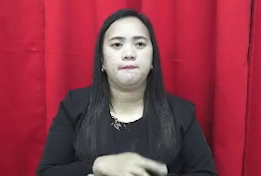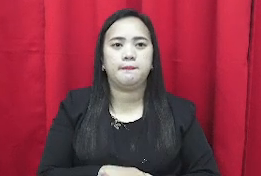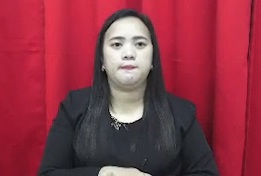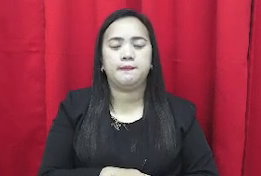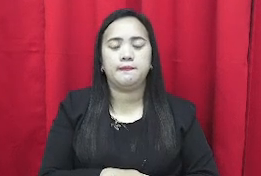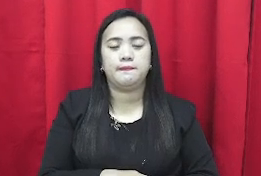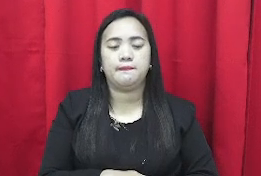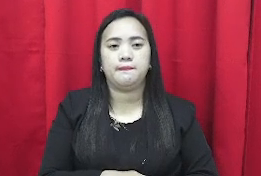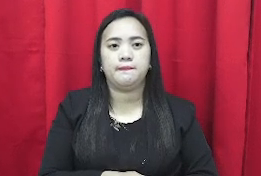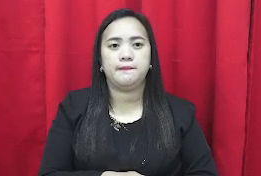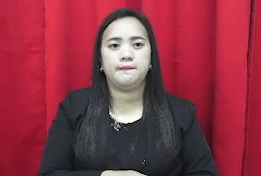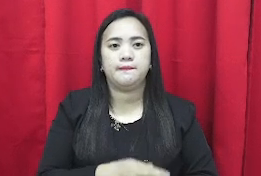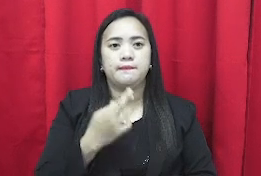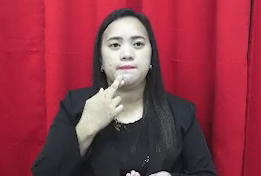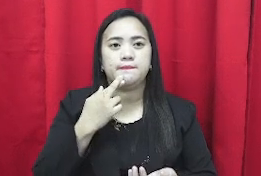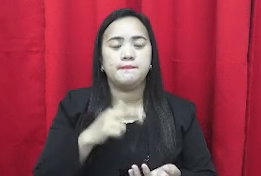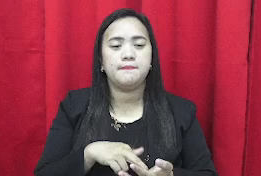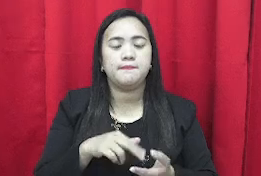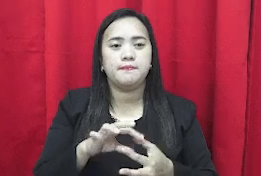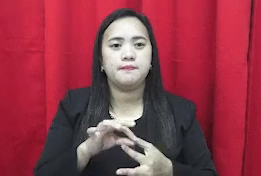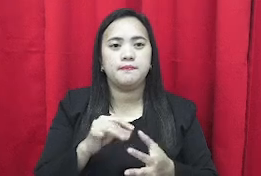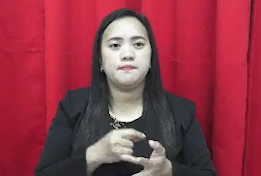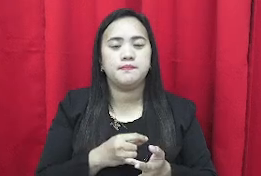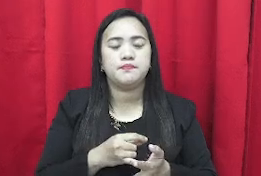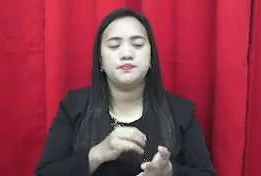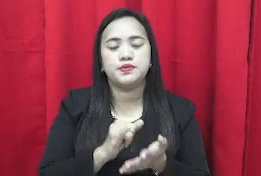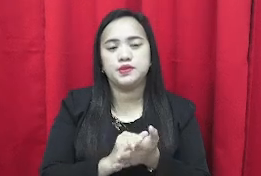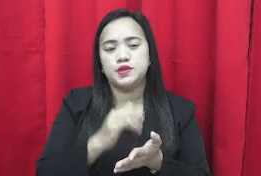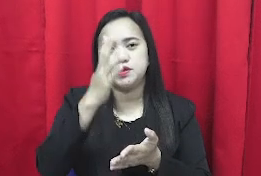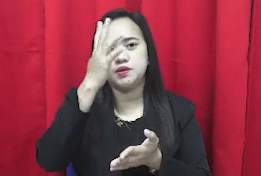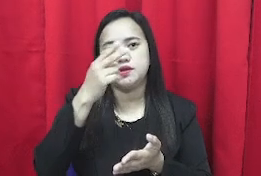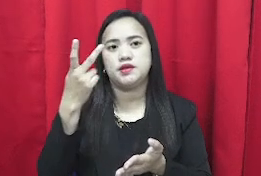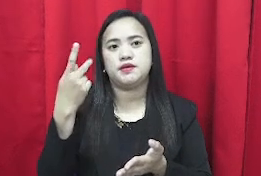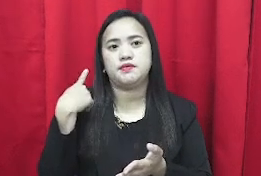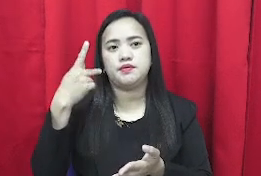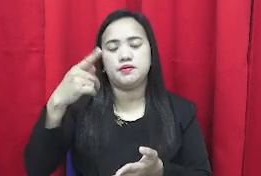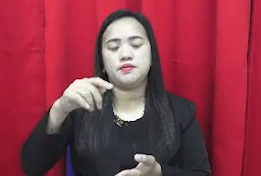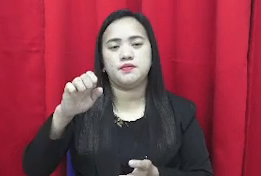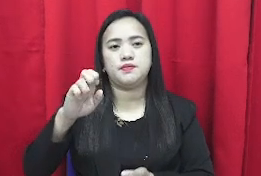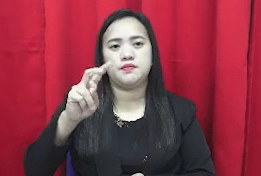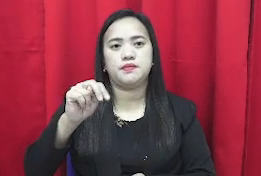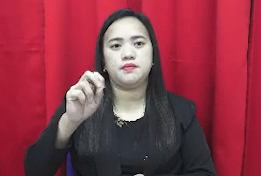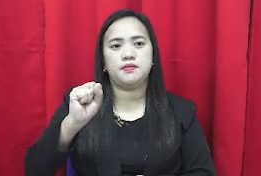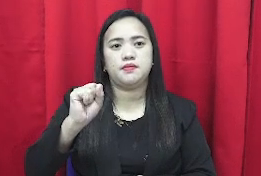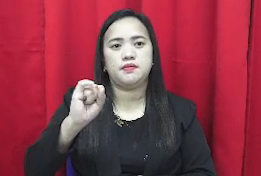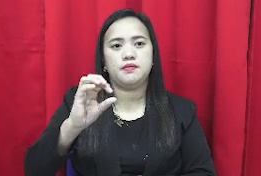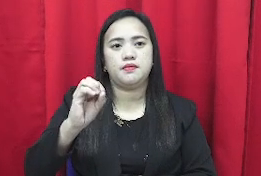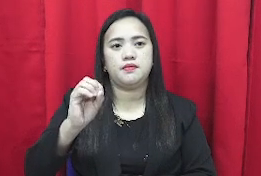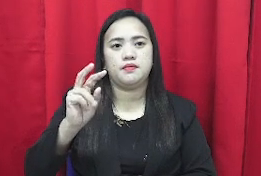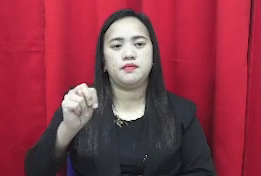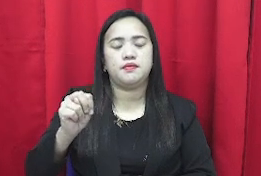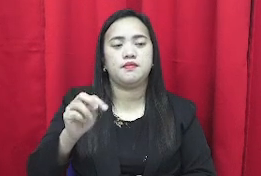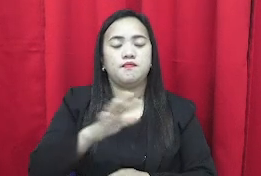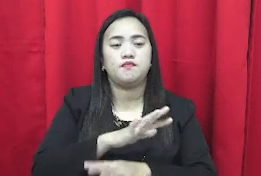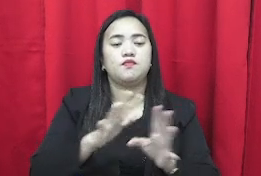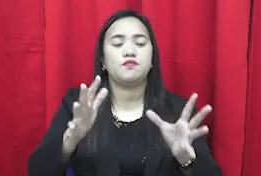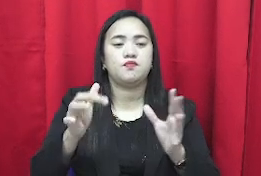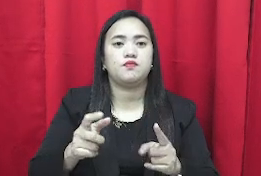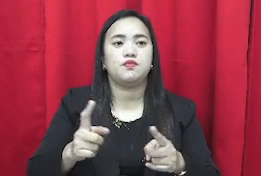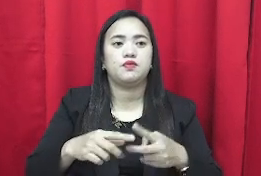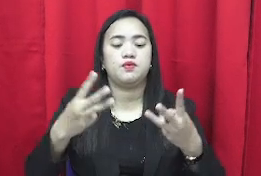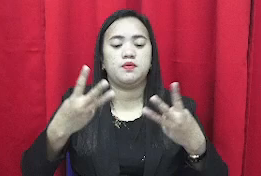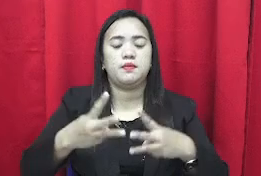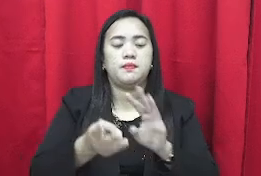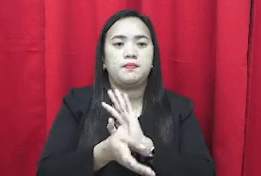kinakailangan mo sinumpaan mo yan di ba e kaya ka nga nagp eh tapos maay mo makipag gyera eh Anong klase